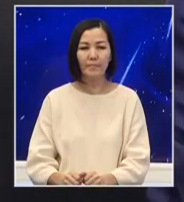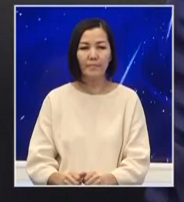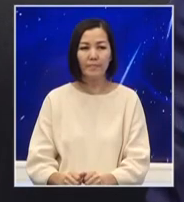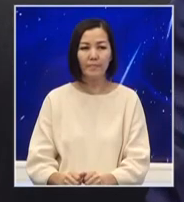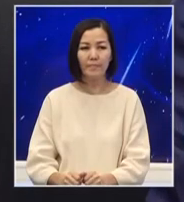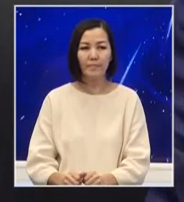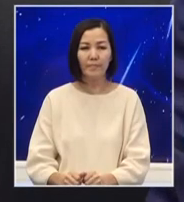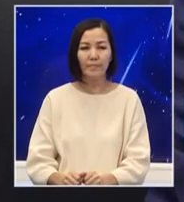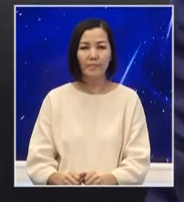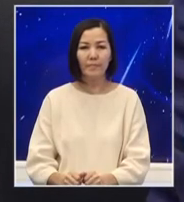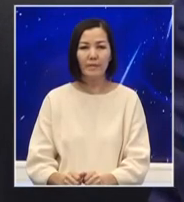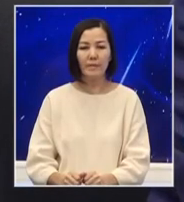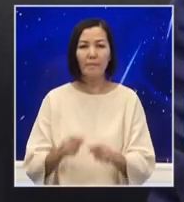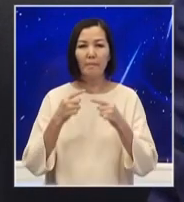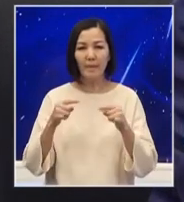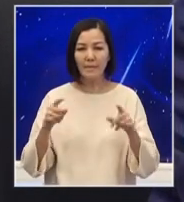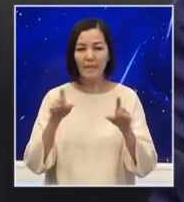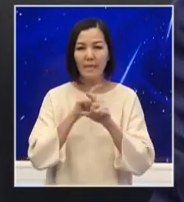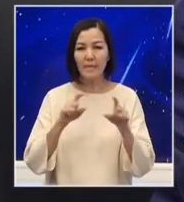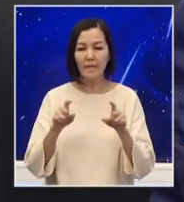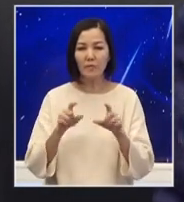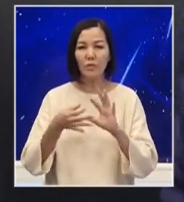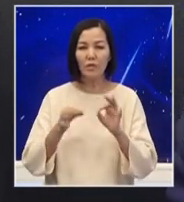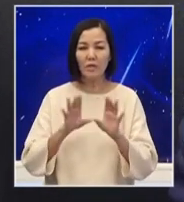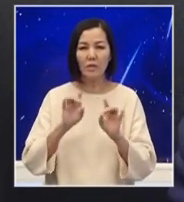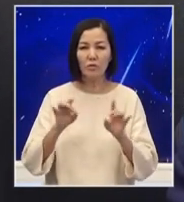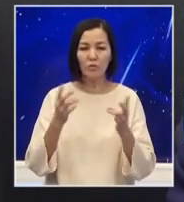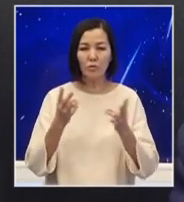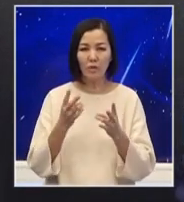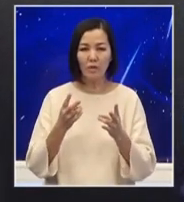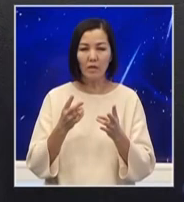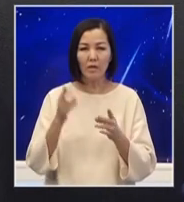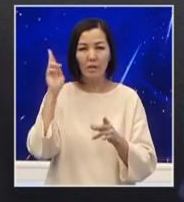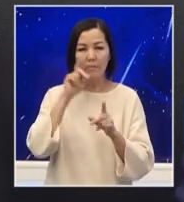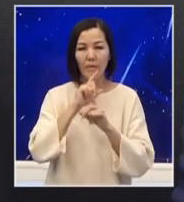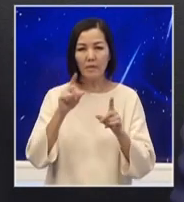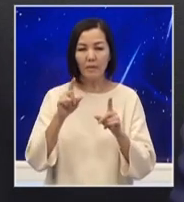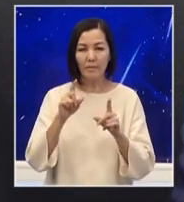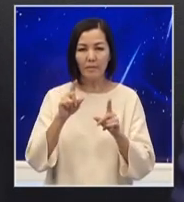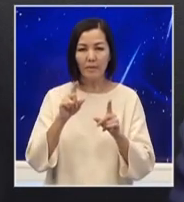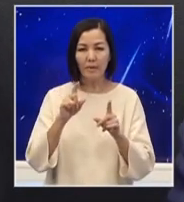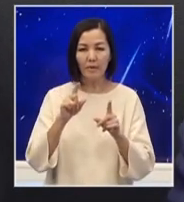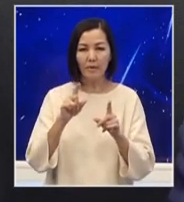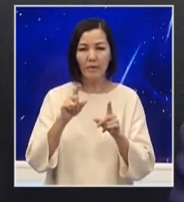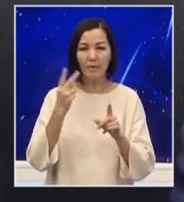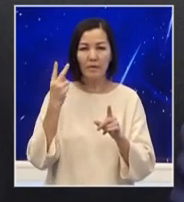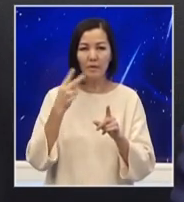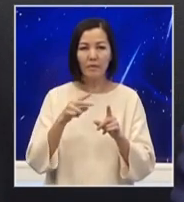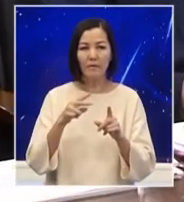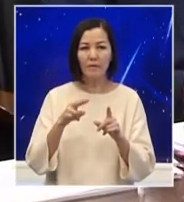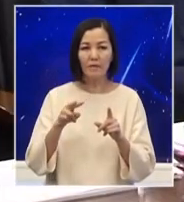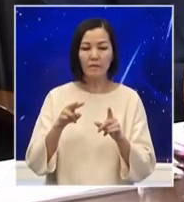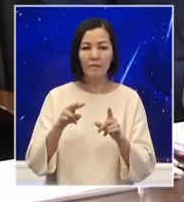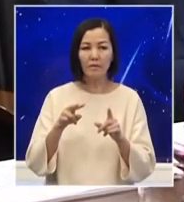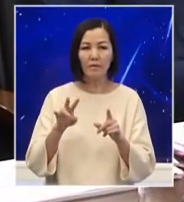Ну, мы же два школы сейчас строятся, Батан и Үштүрік. Үштүрік мы получили 20 октября итоги,